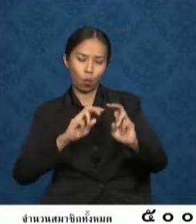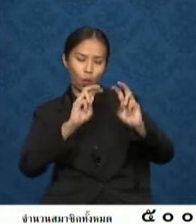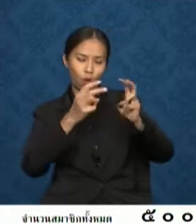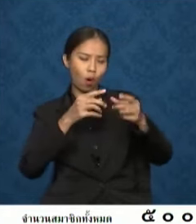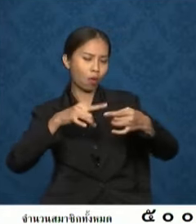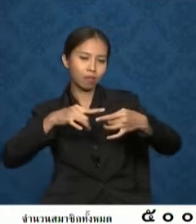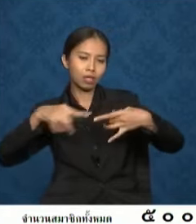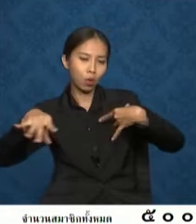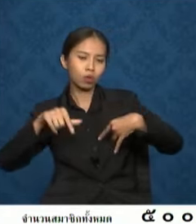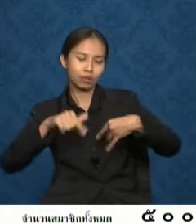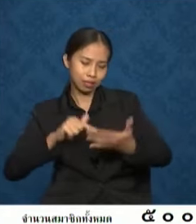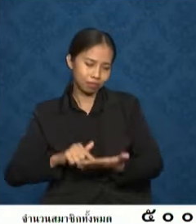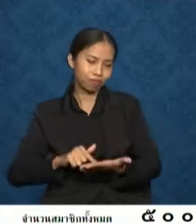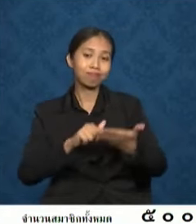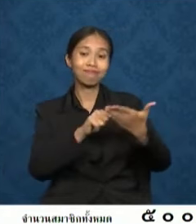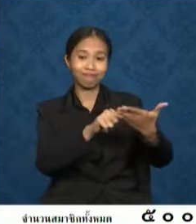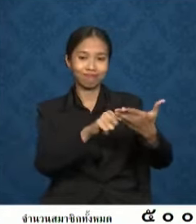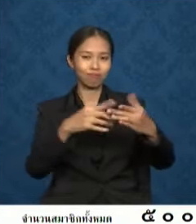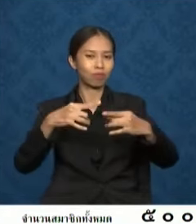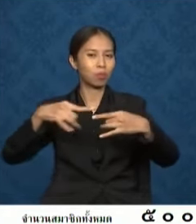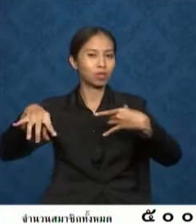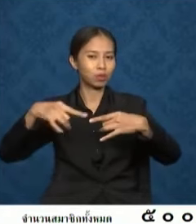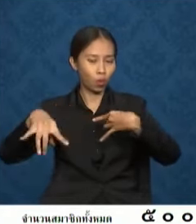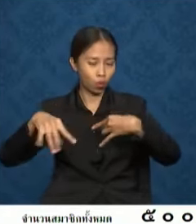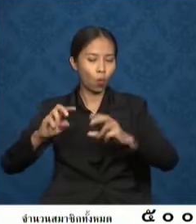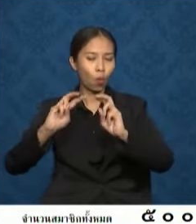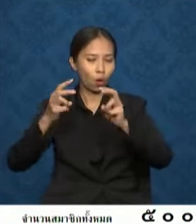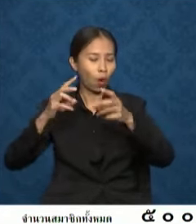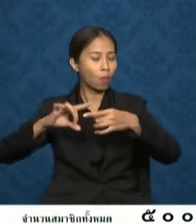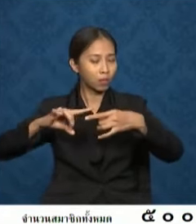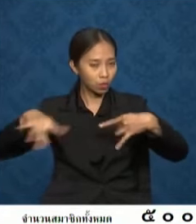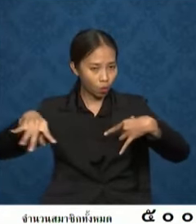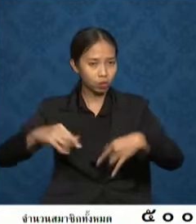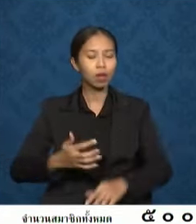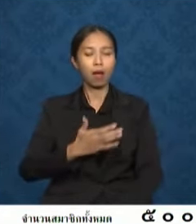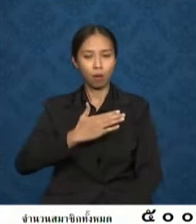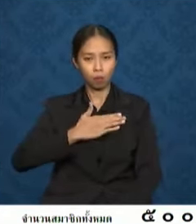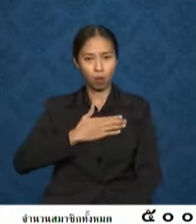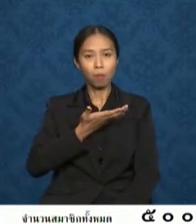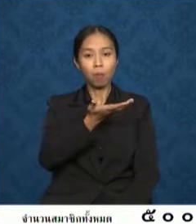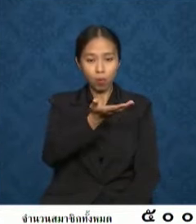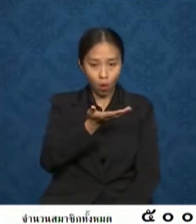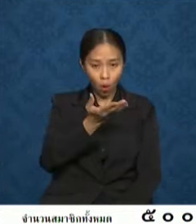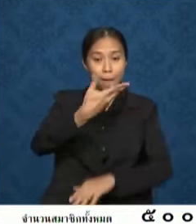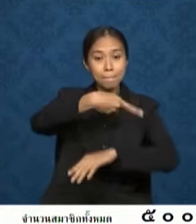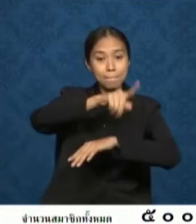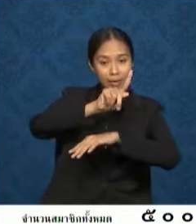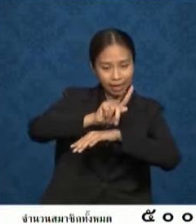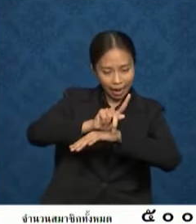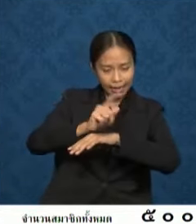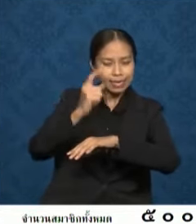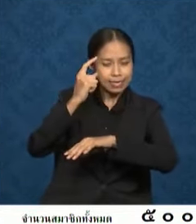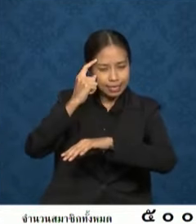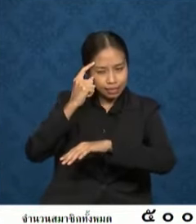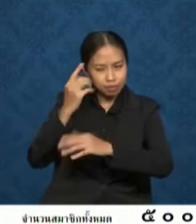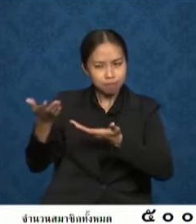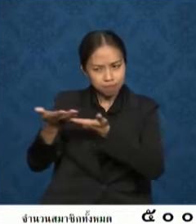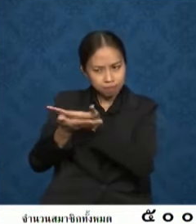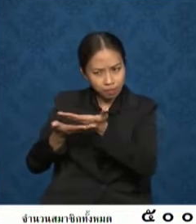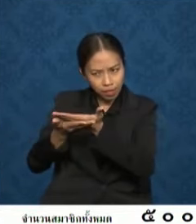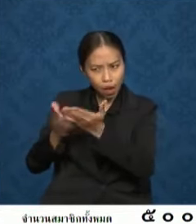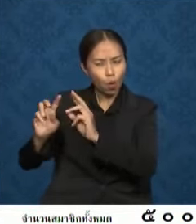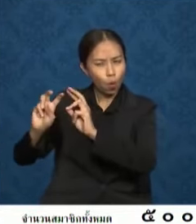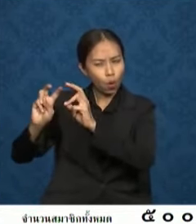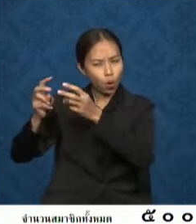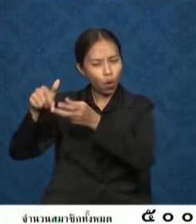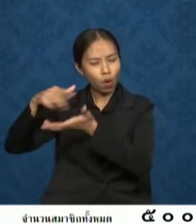ที่ท่านเอกนัยพันธเนี่ยได้เสนอผมก็เลยขอให้ท่านประธานเนี่ยใช้ดุลพินิจนะครับใช้วิทยายานด้วยว่ามันอยู่นอกประเด็น